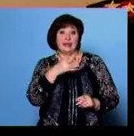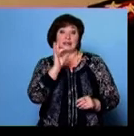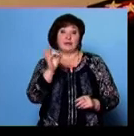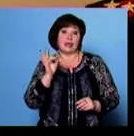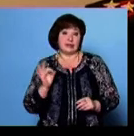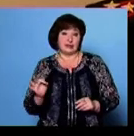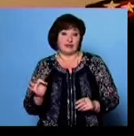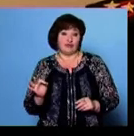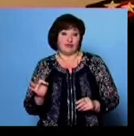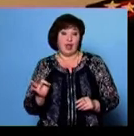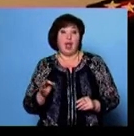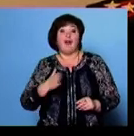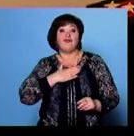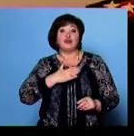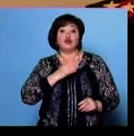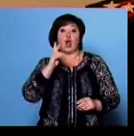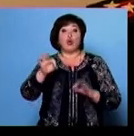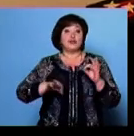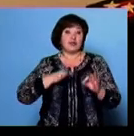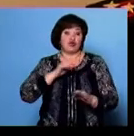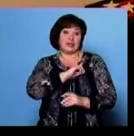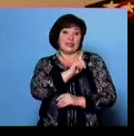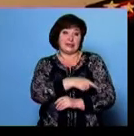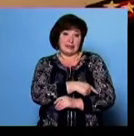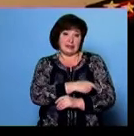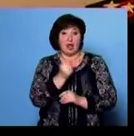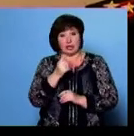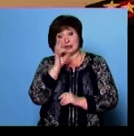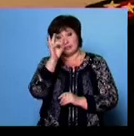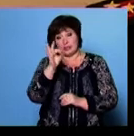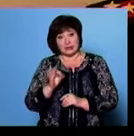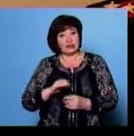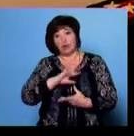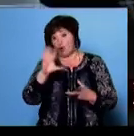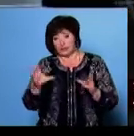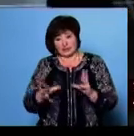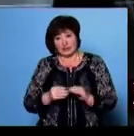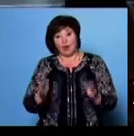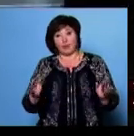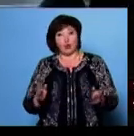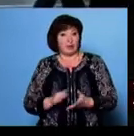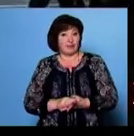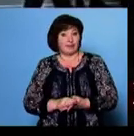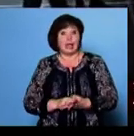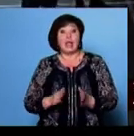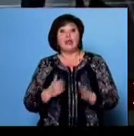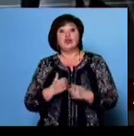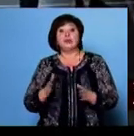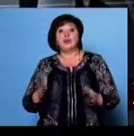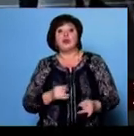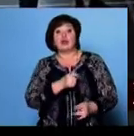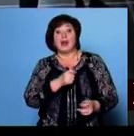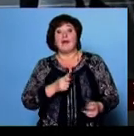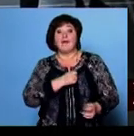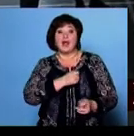13%, воздушно-космические силы – 11% от всего объема. Чуть больше призывников на этот